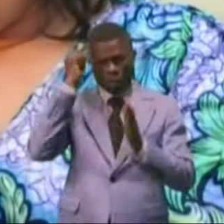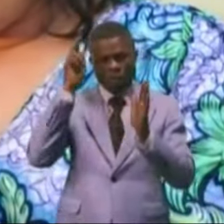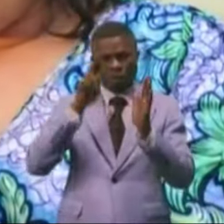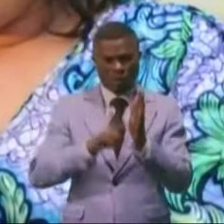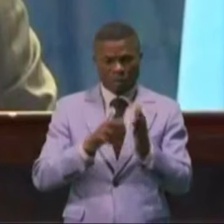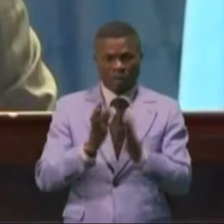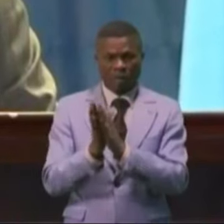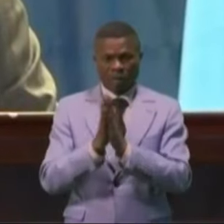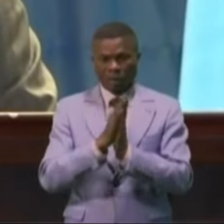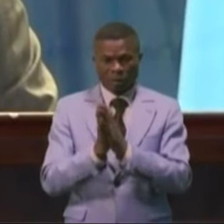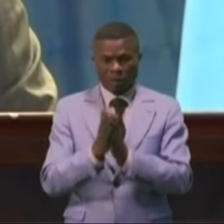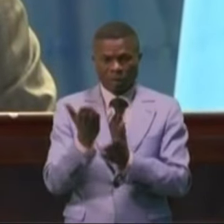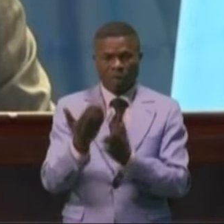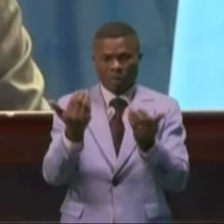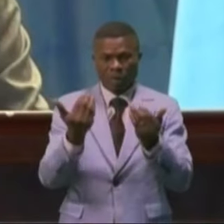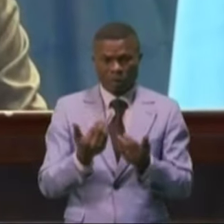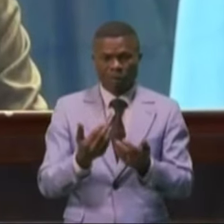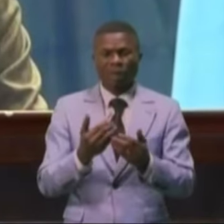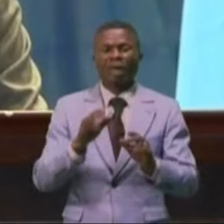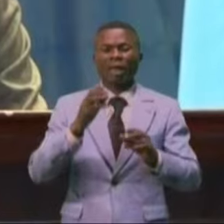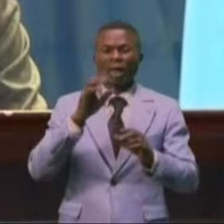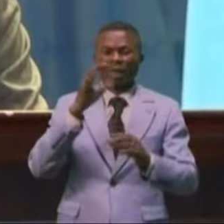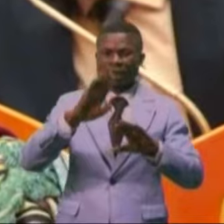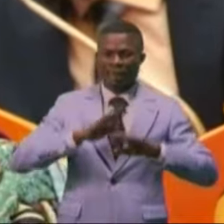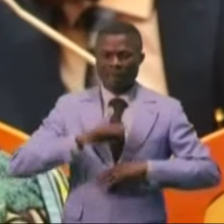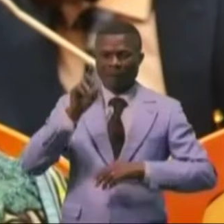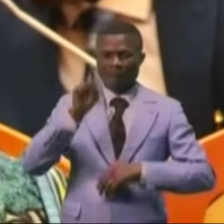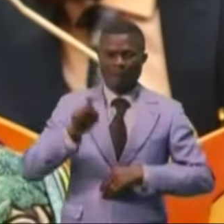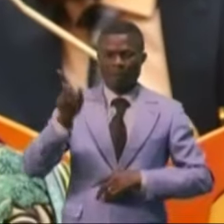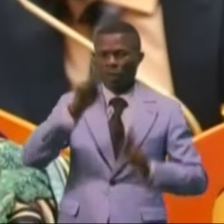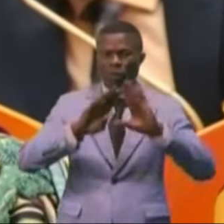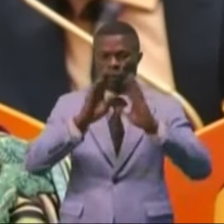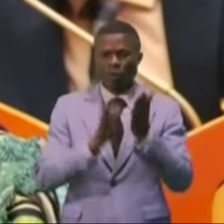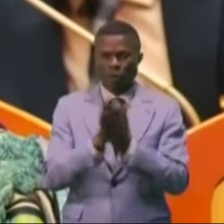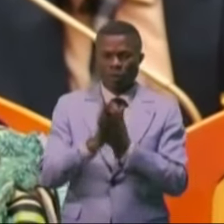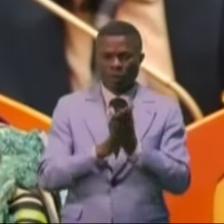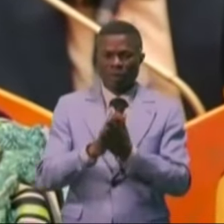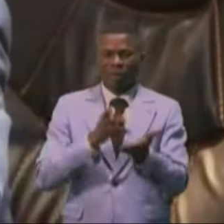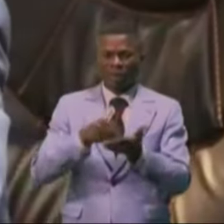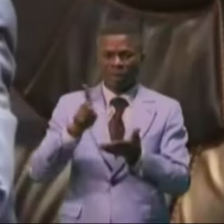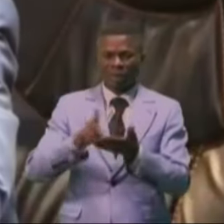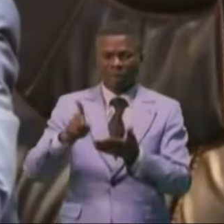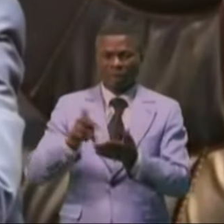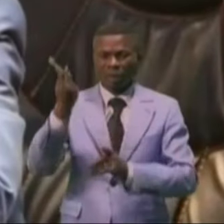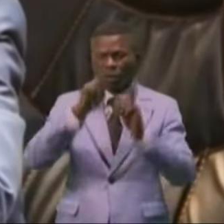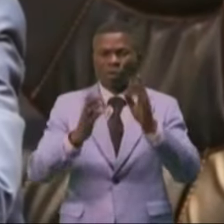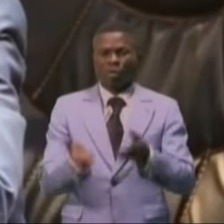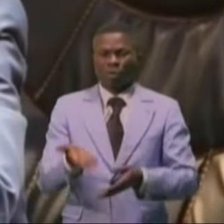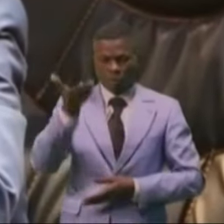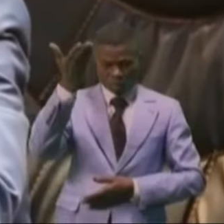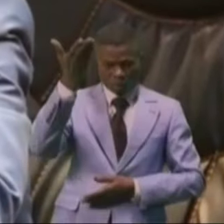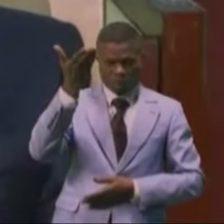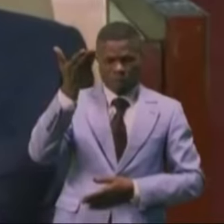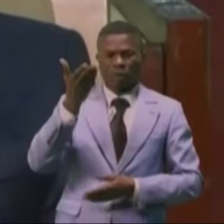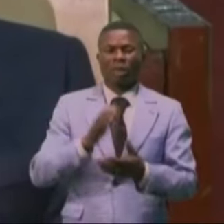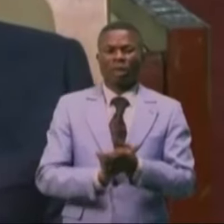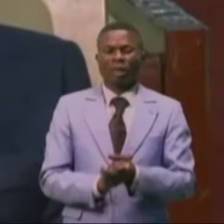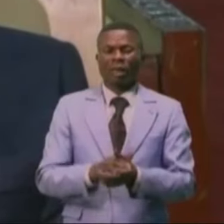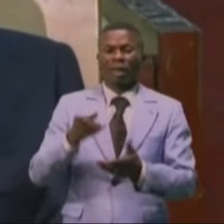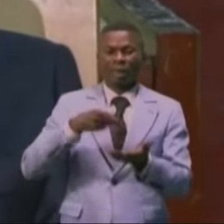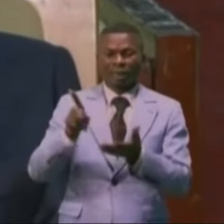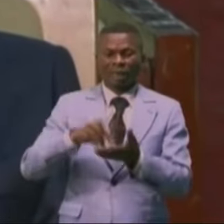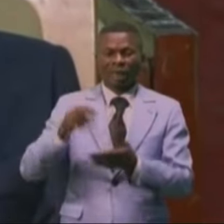Vital Kamerhe veut répondre aux attentes de la population qui souhaite que les salaires des élus du peuple puissent être revus à la baisse. Il